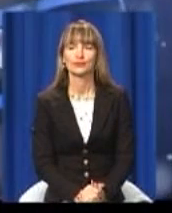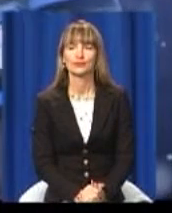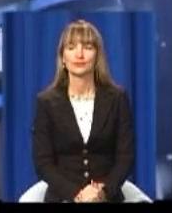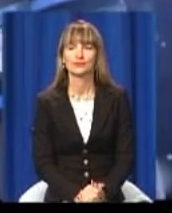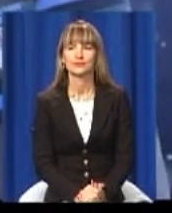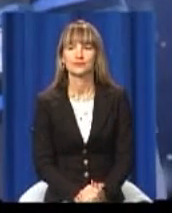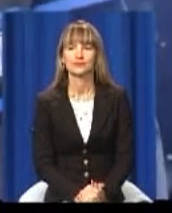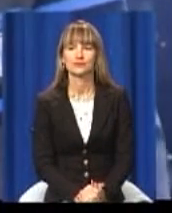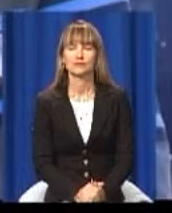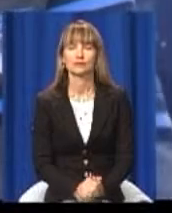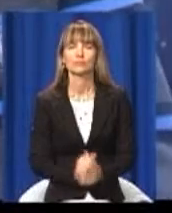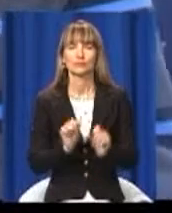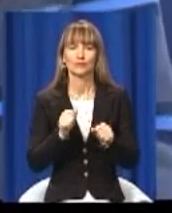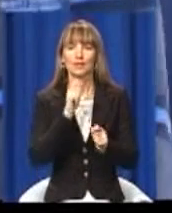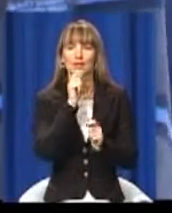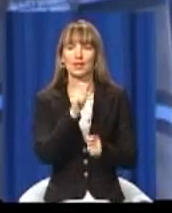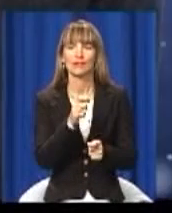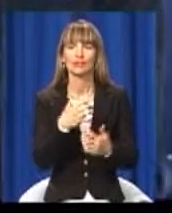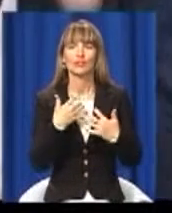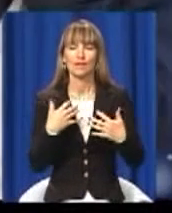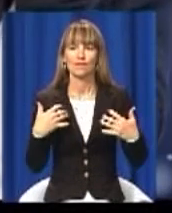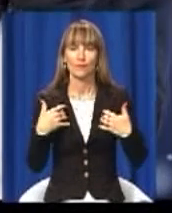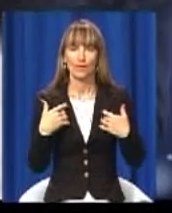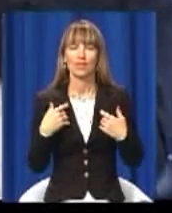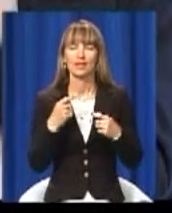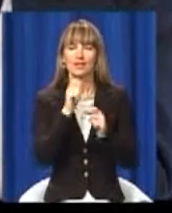Даже животных дарят как подарки.